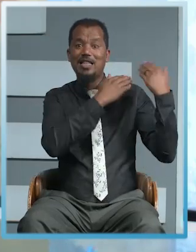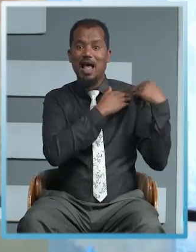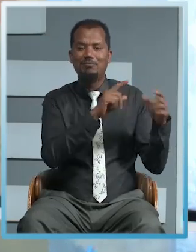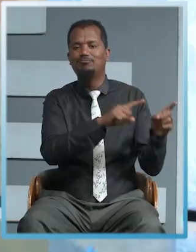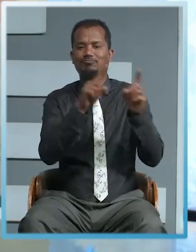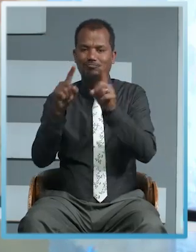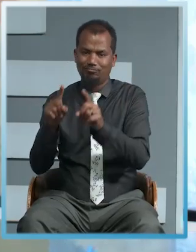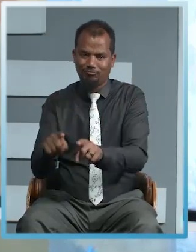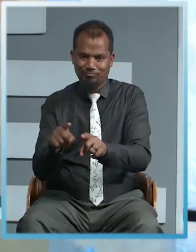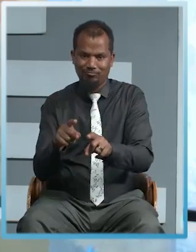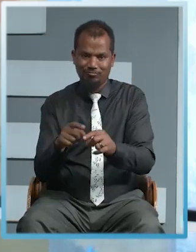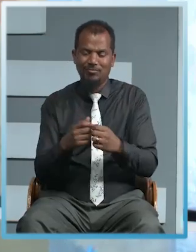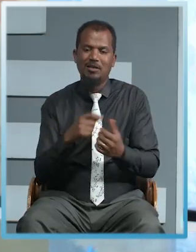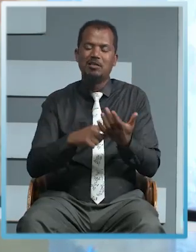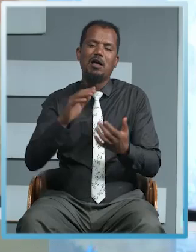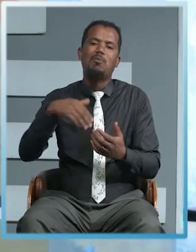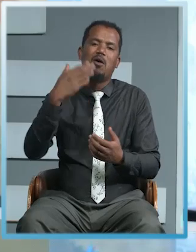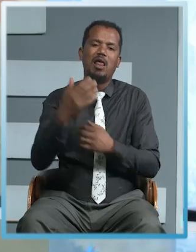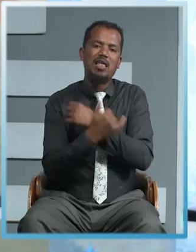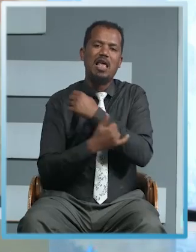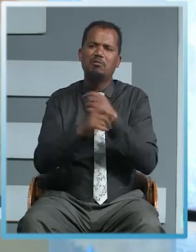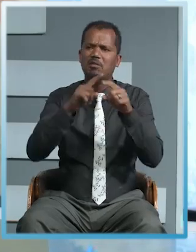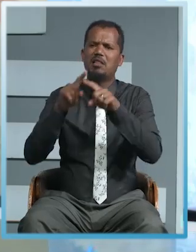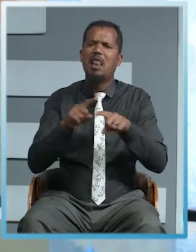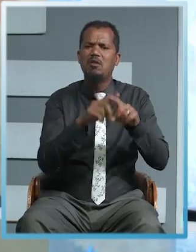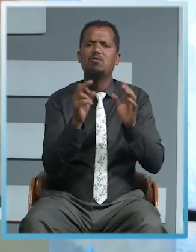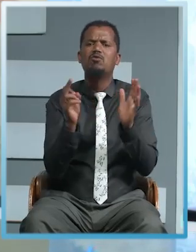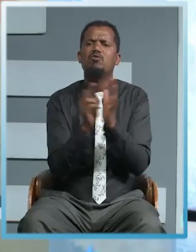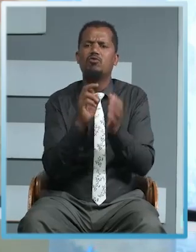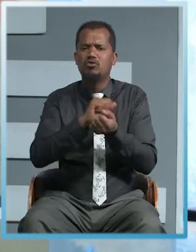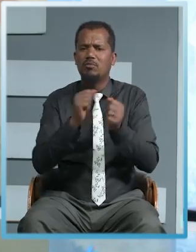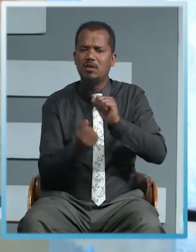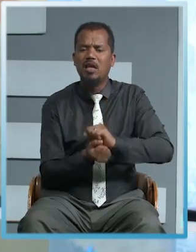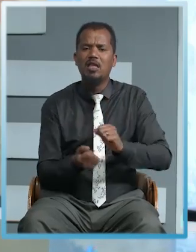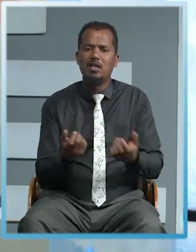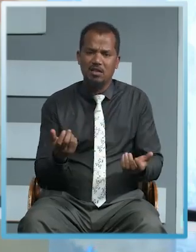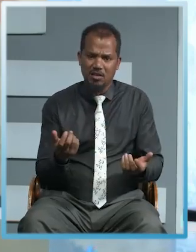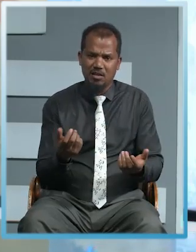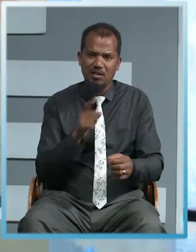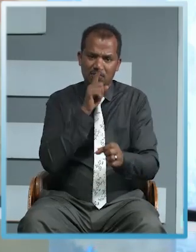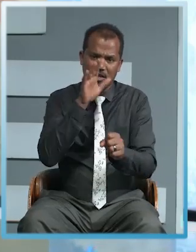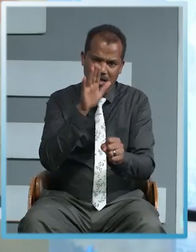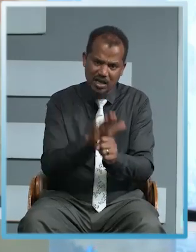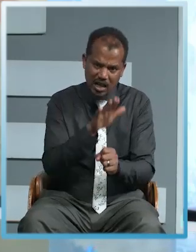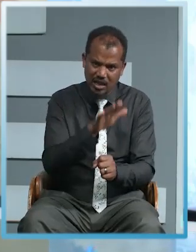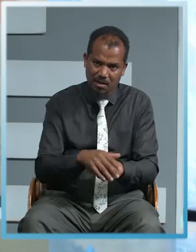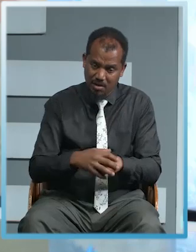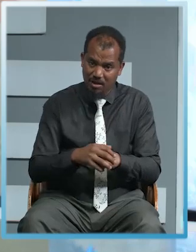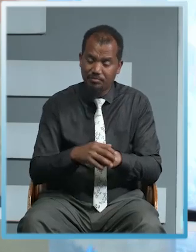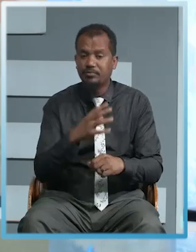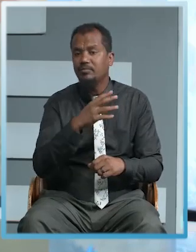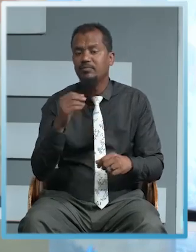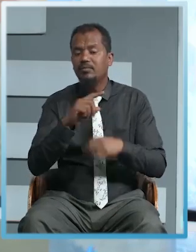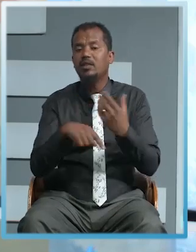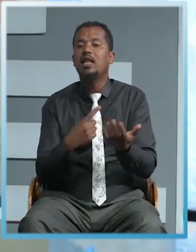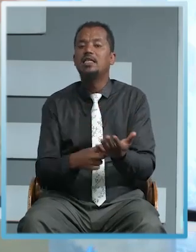መጡ። ከዛ በኋላ የሀገሪቱ የተለያዩ ህጎች እንደሚቀየሩ ምናምን ቃል ተገባ